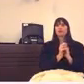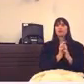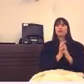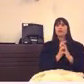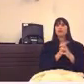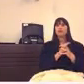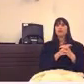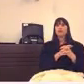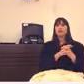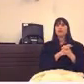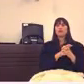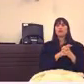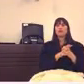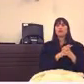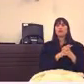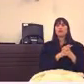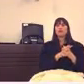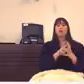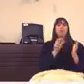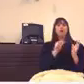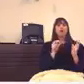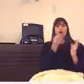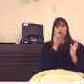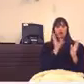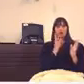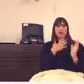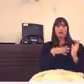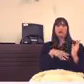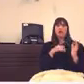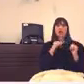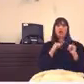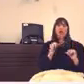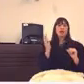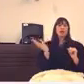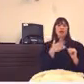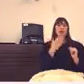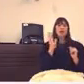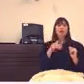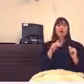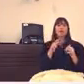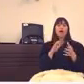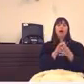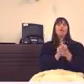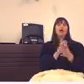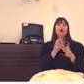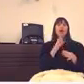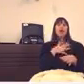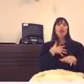רגע. בנושא המזון, אני רוצה להרגיע את כולכם, וגם חברי לב חש יודעים את זה.